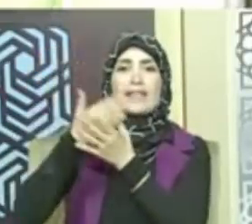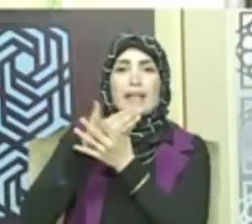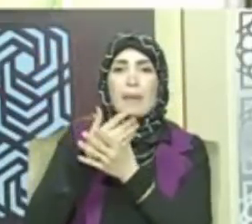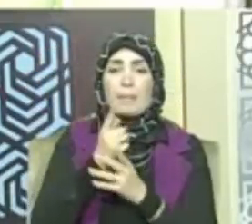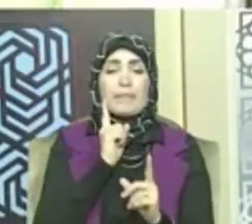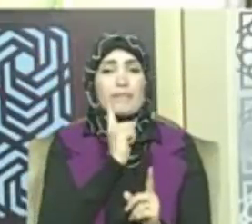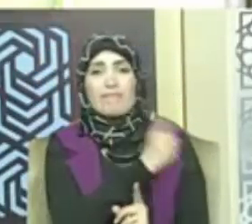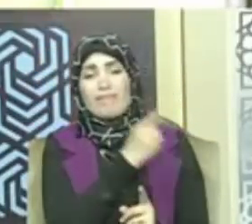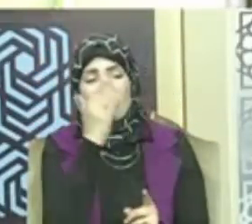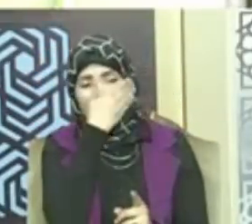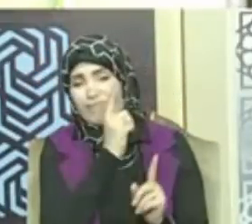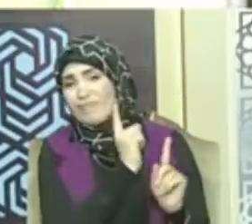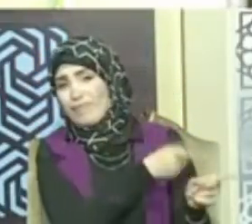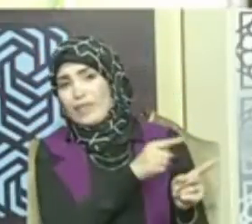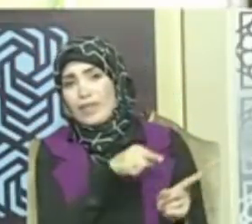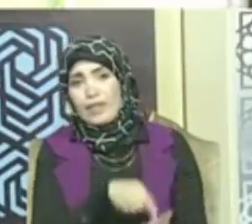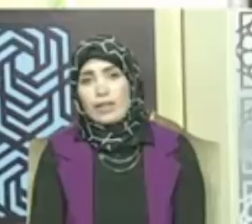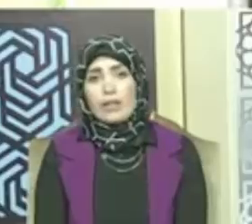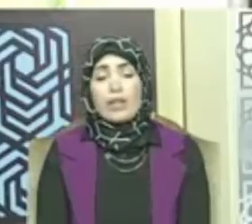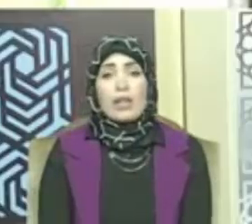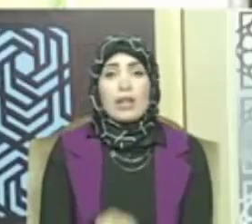يغطيه كما قيل السخاء،